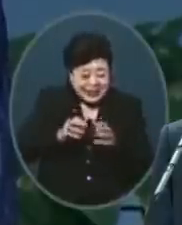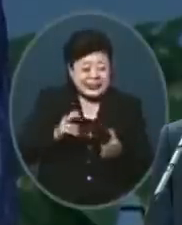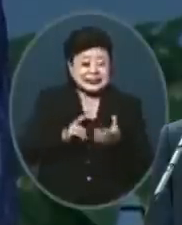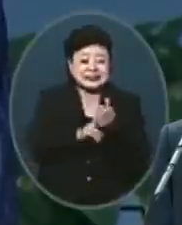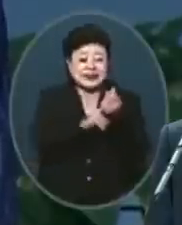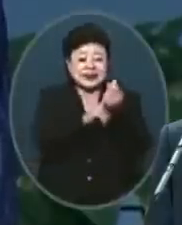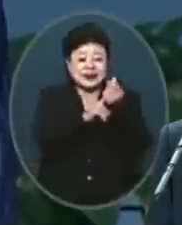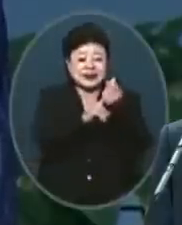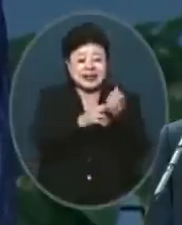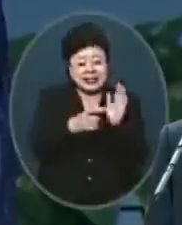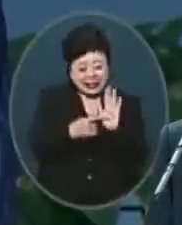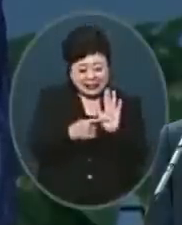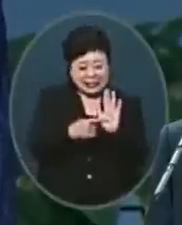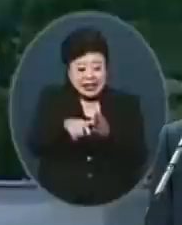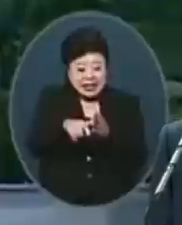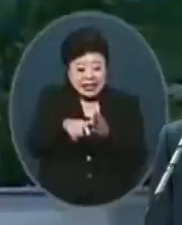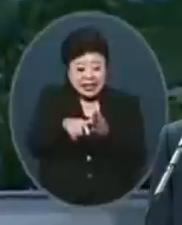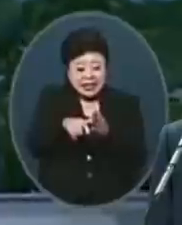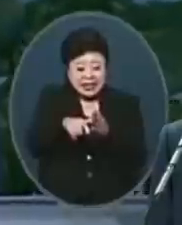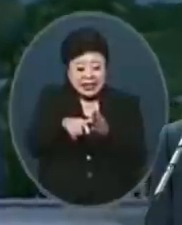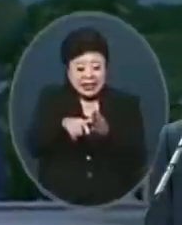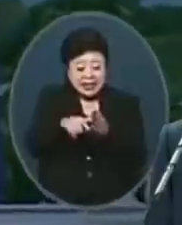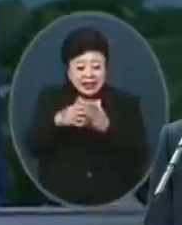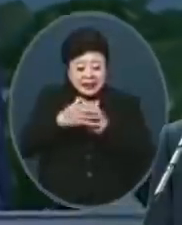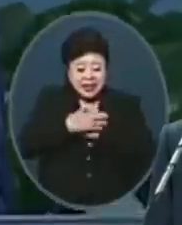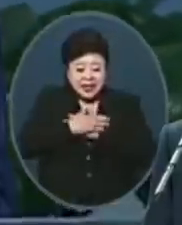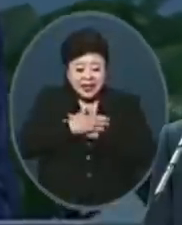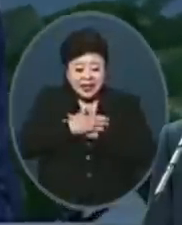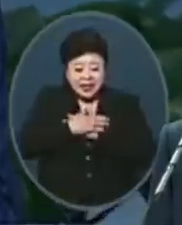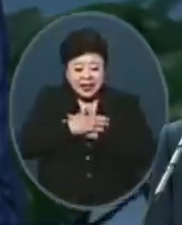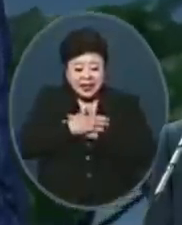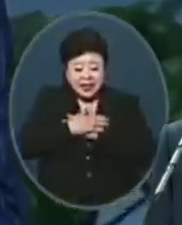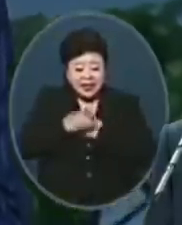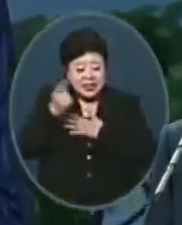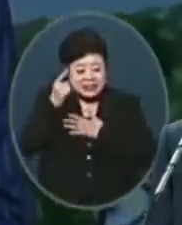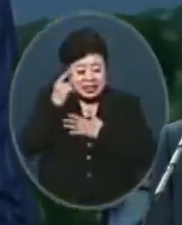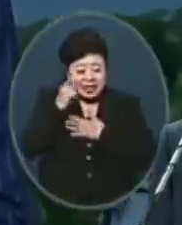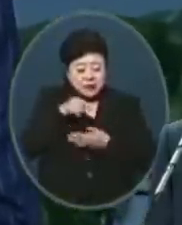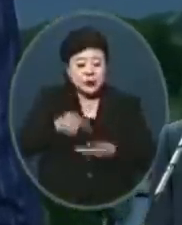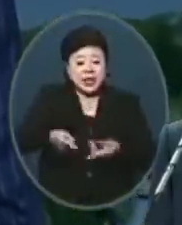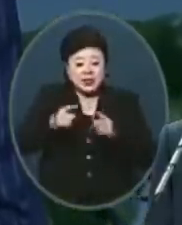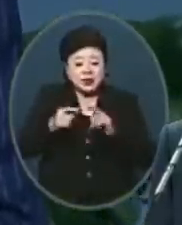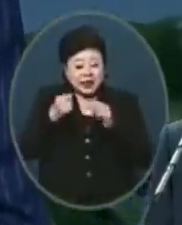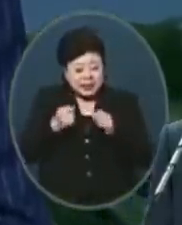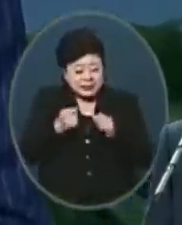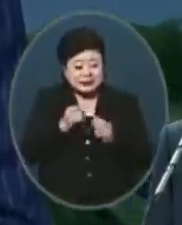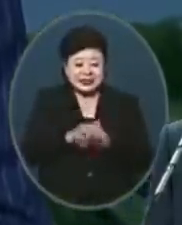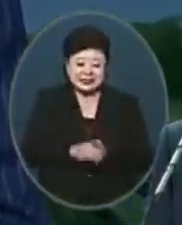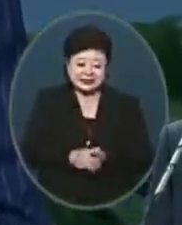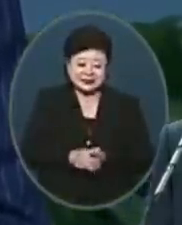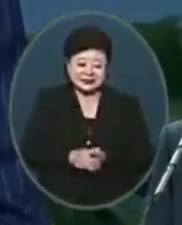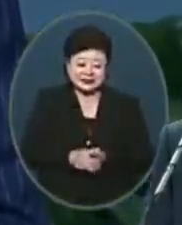기적을 나타낼 수 있는 것입니다. 내 생각 속에 들어와서 계십니다.